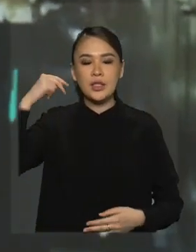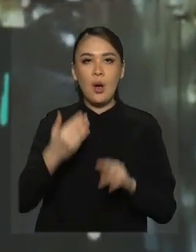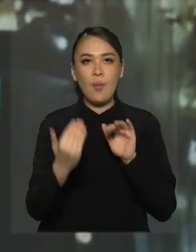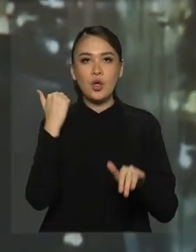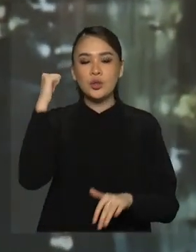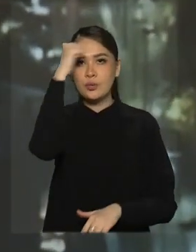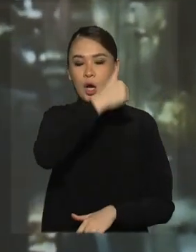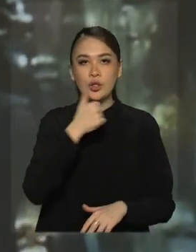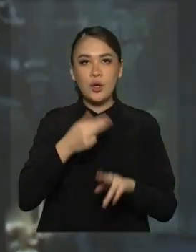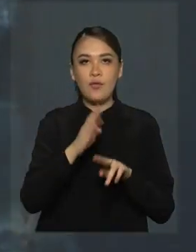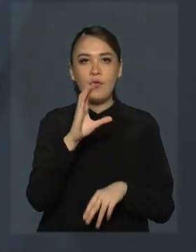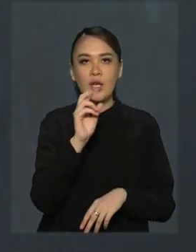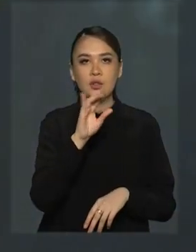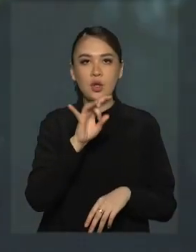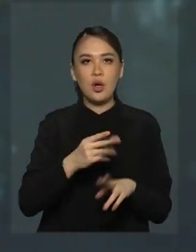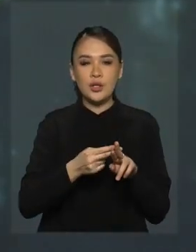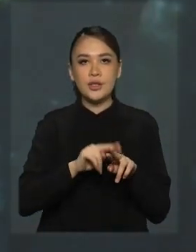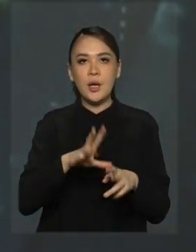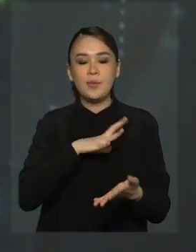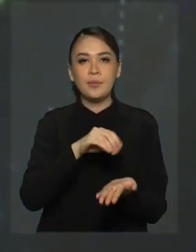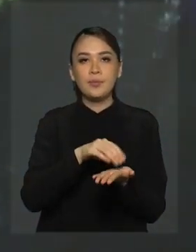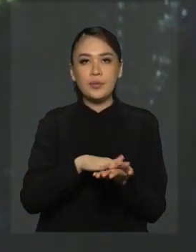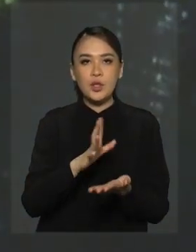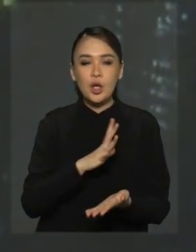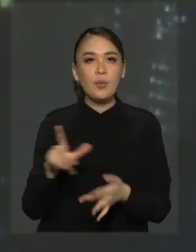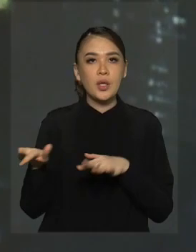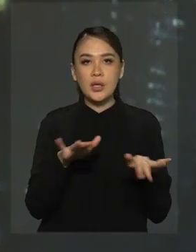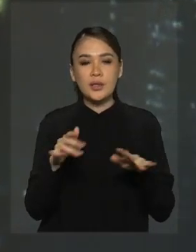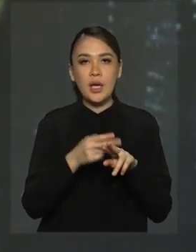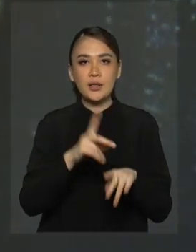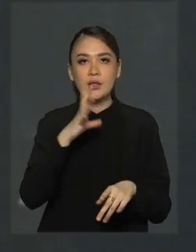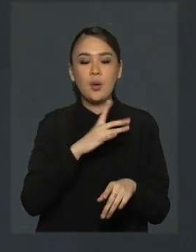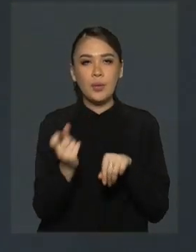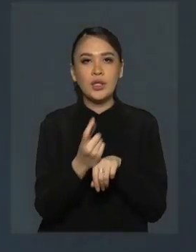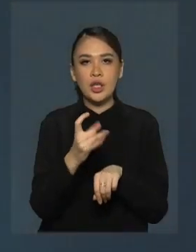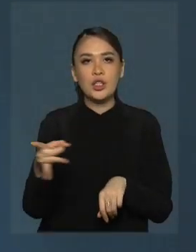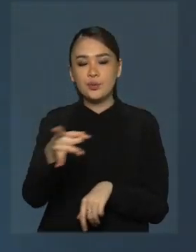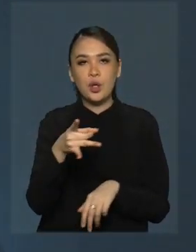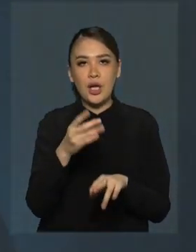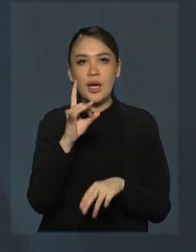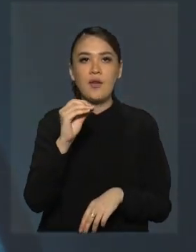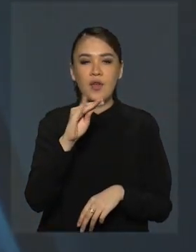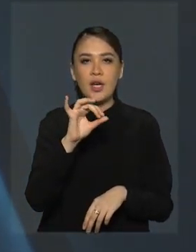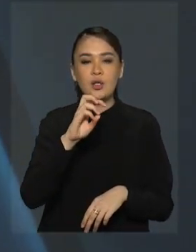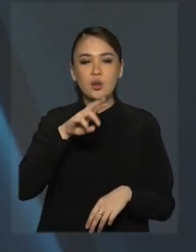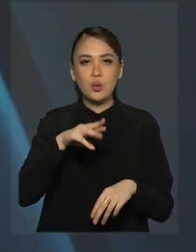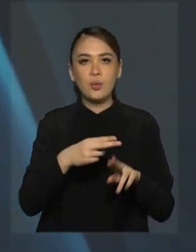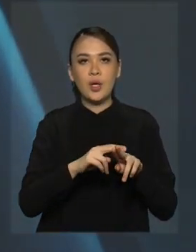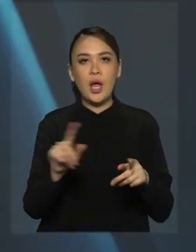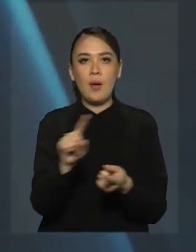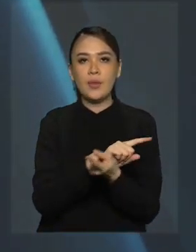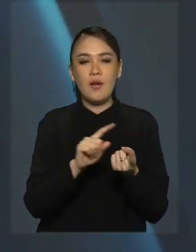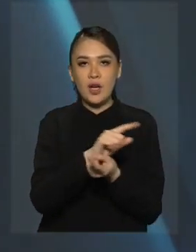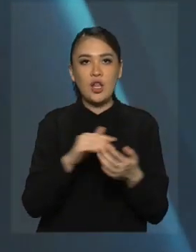году вектора политических реформ. По сути, это один из итогов республиканского референдума по обновлению